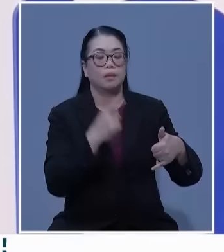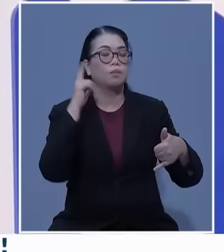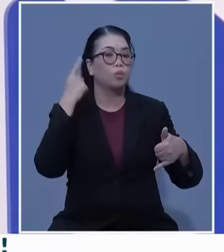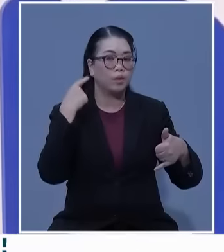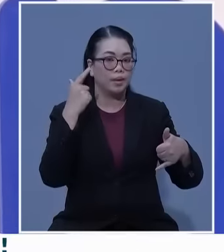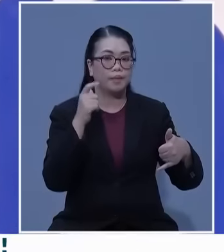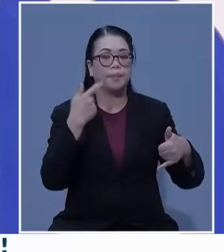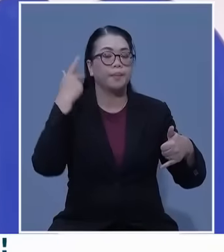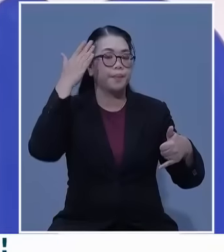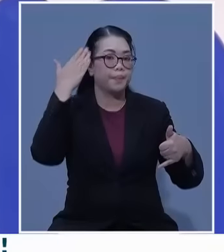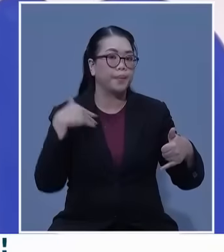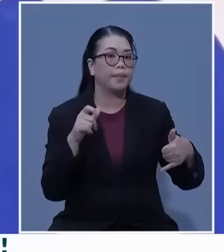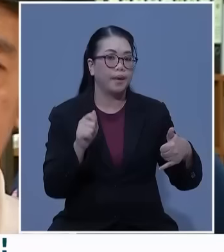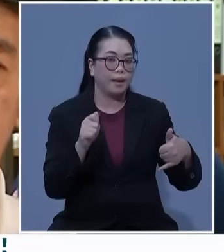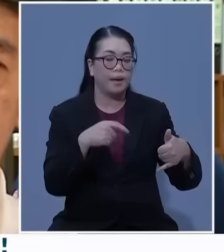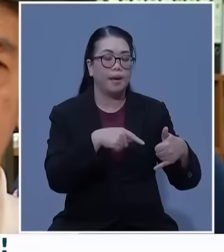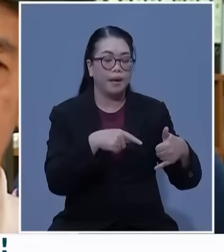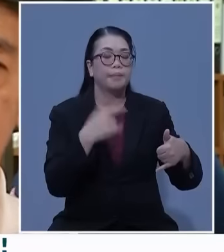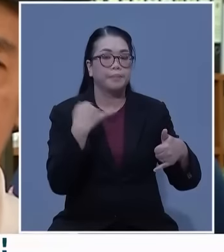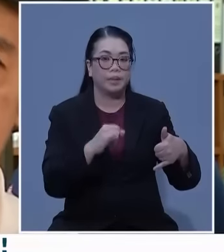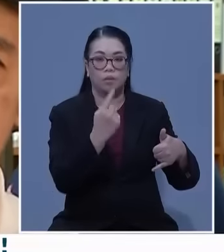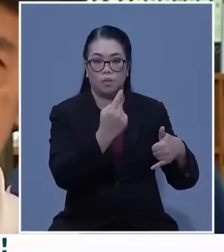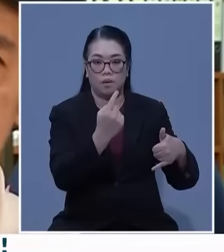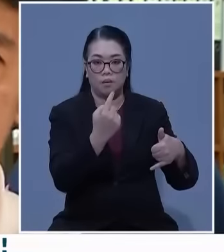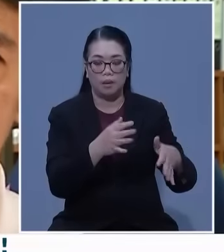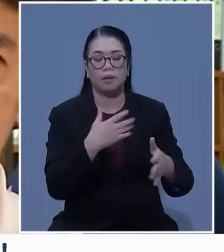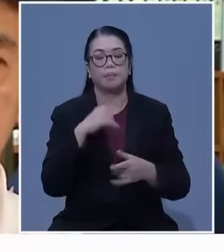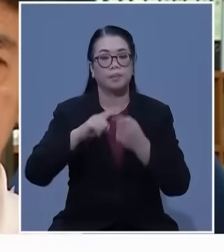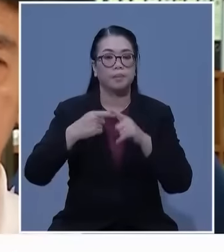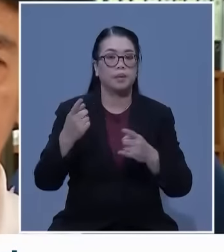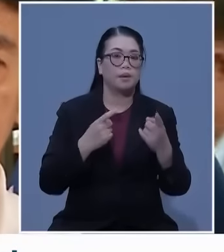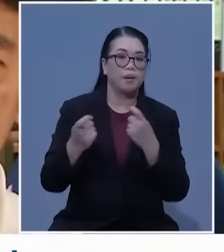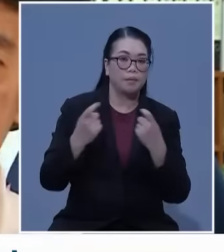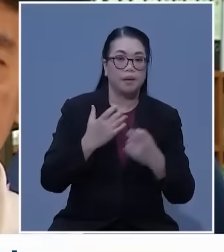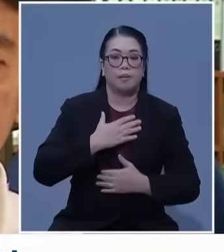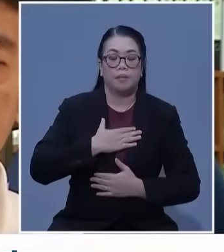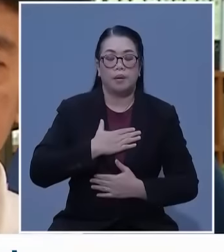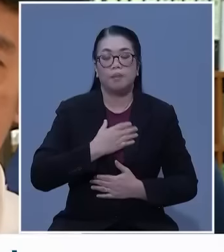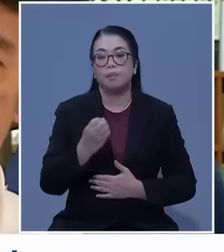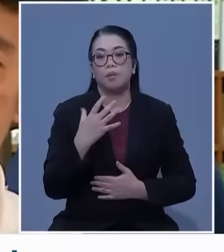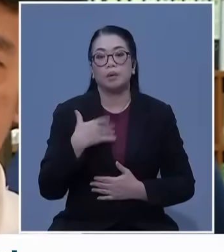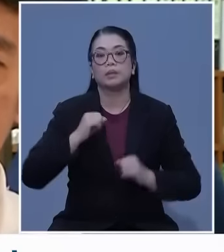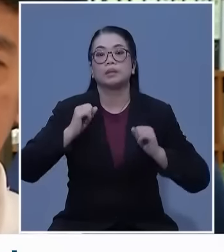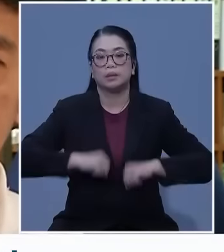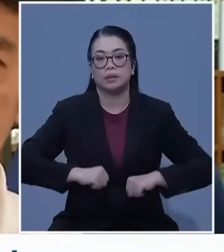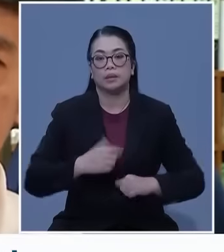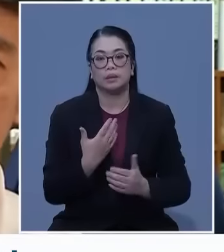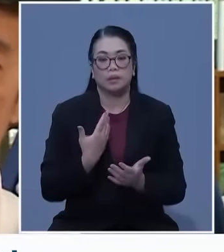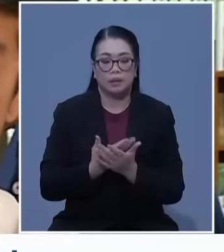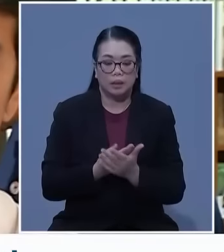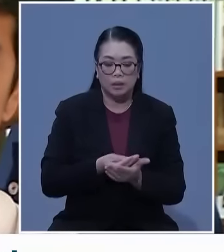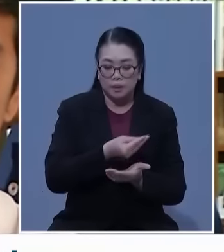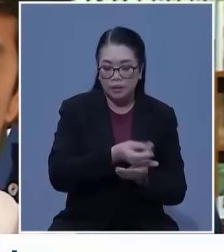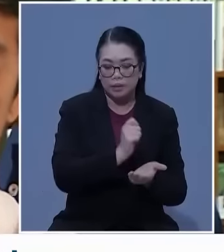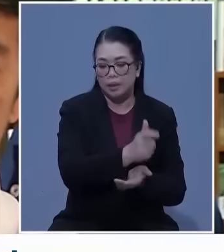ปารีนานะครับก็บอกว่าเพิ่งทราบเรื่องจากเพื่อนที่ส่งข่าวมาสอบถามคุณปรีณาเธอบอกแบบนี้ครับว่ายืนยันว่าไม่ได้มีการซื้อ